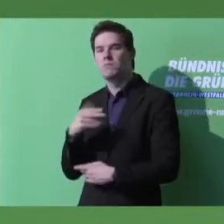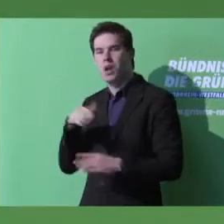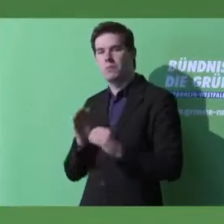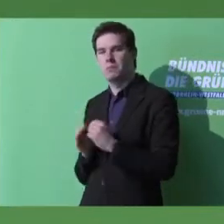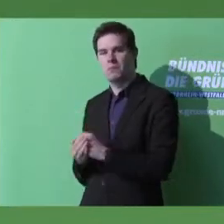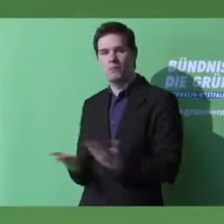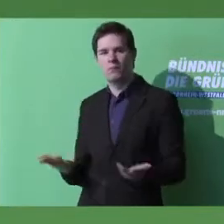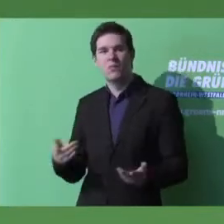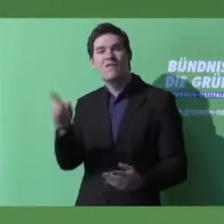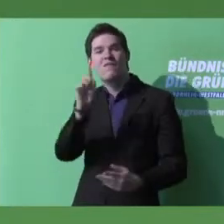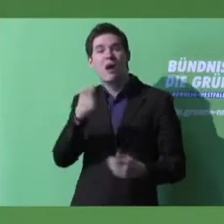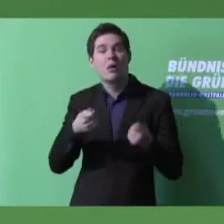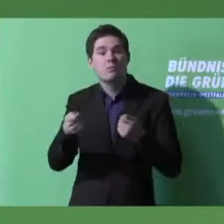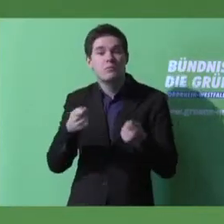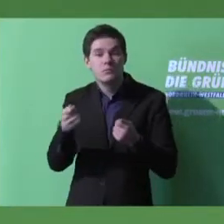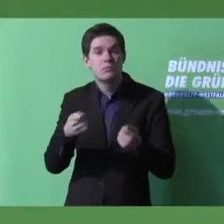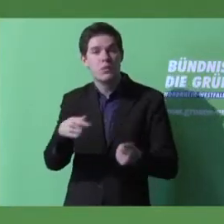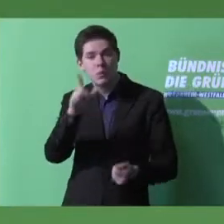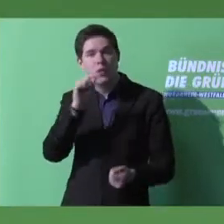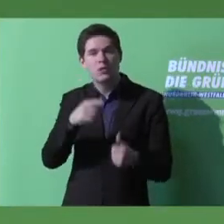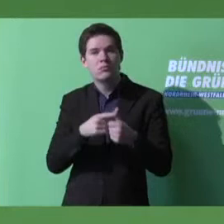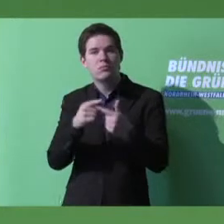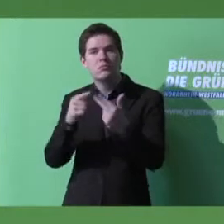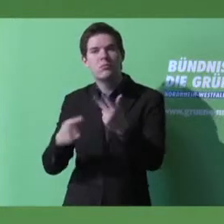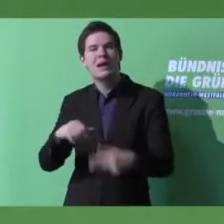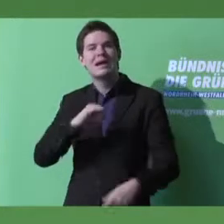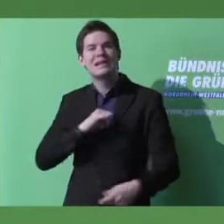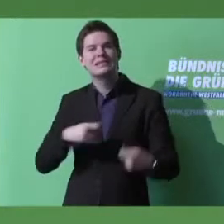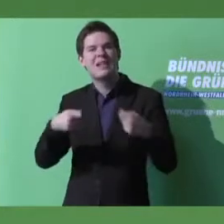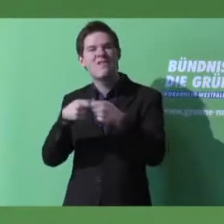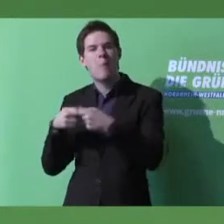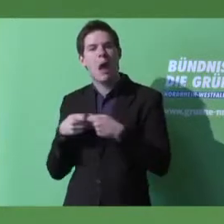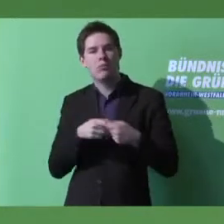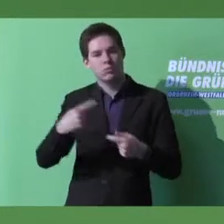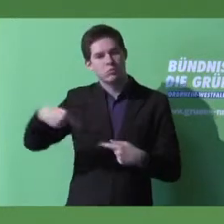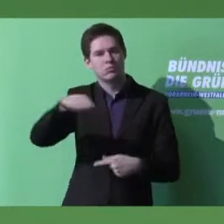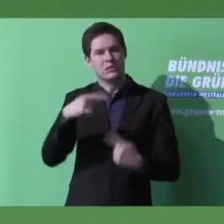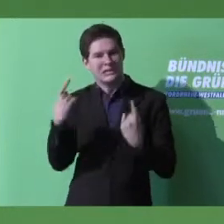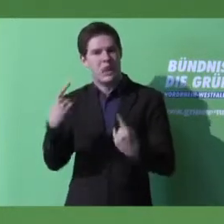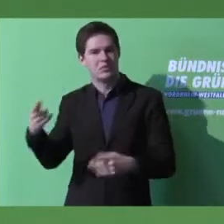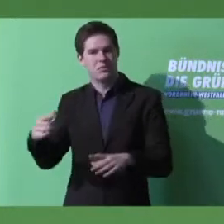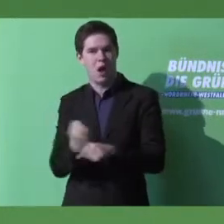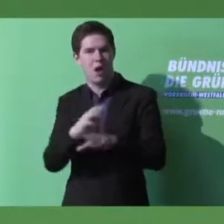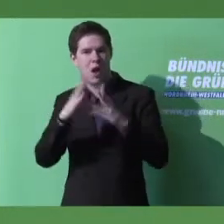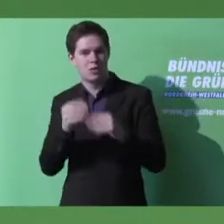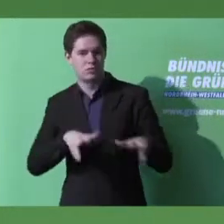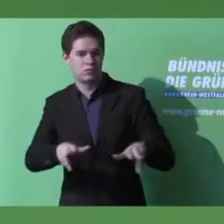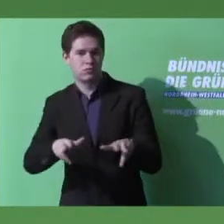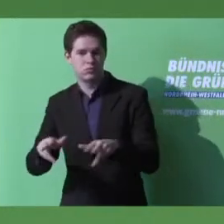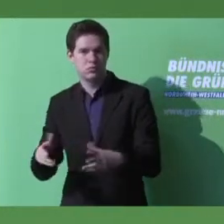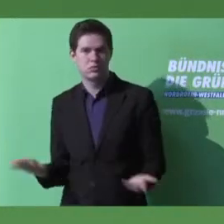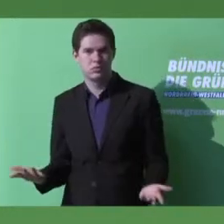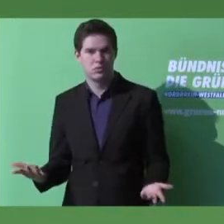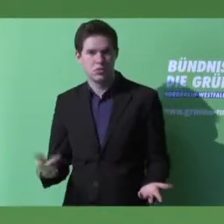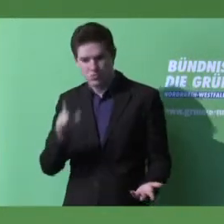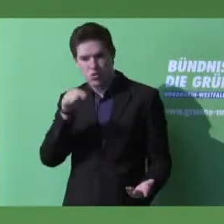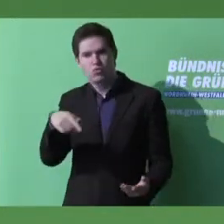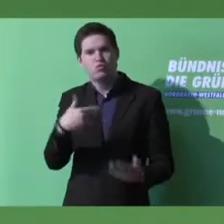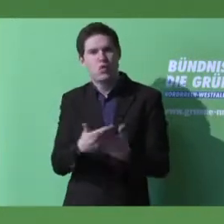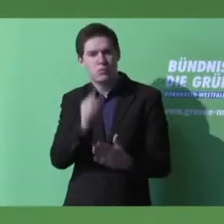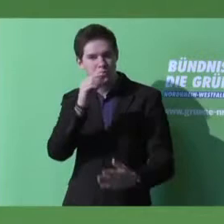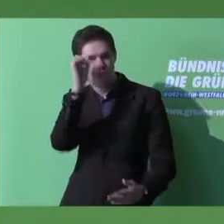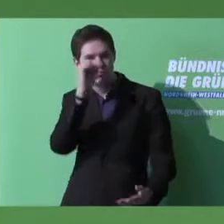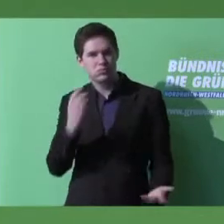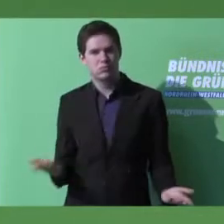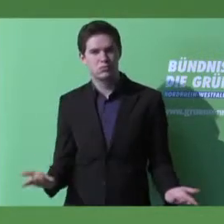den einschlägigen Interessenverbänden. Und es ist schon ein Stück aus dem Tollhaus, wenn auf